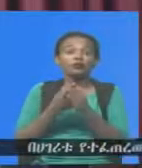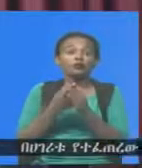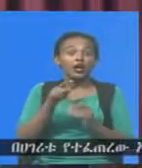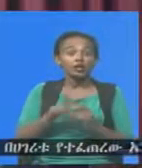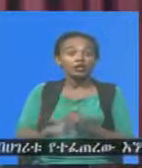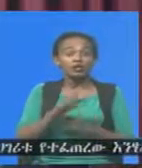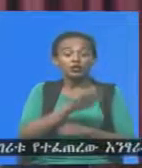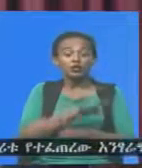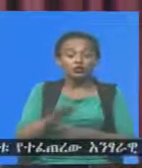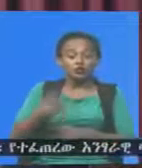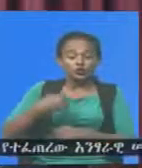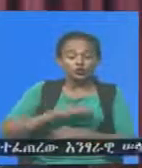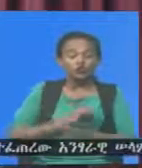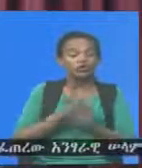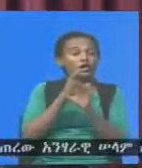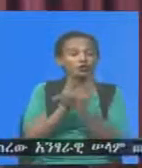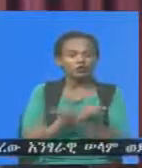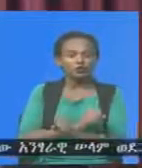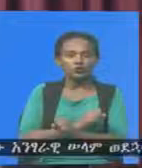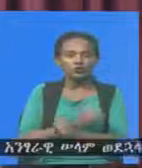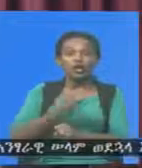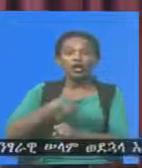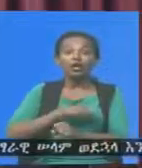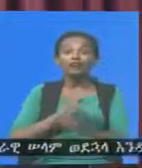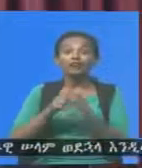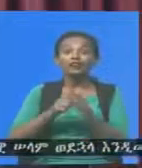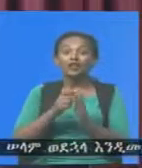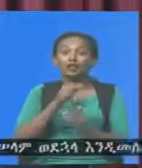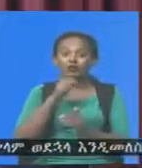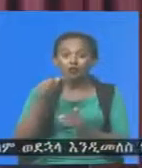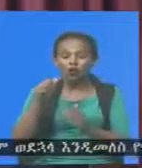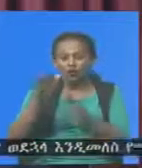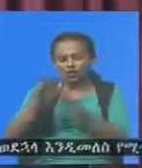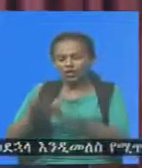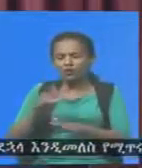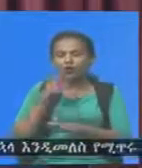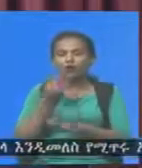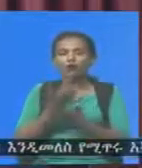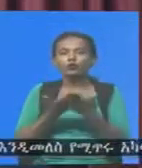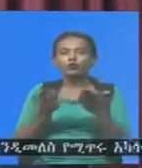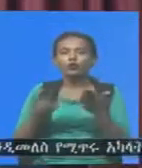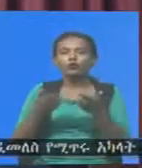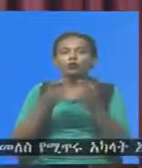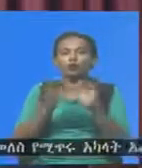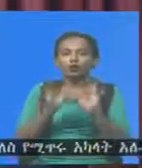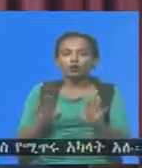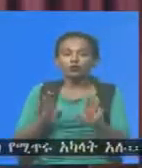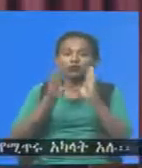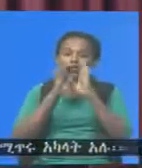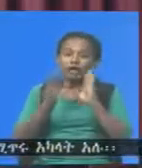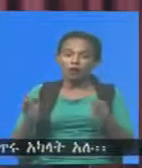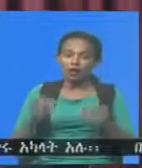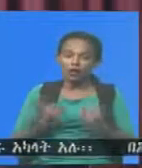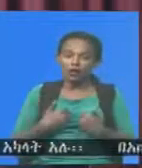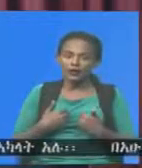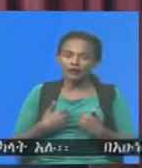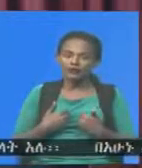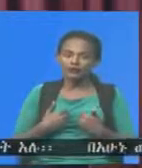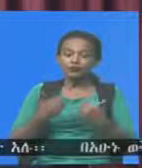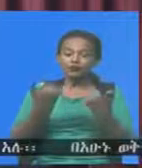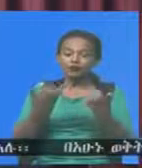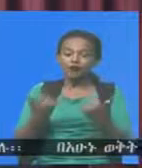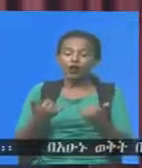ልጆቻችን ስለሚጨርሱት እኛ ሳንጀምረው ይደር የሚባል ጉዳይ መሆን የለበትም። ሰላም ካለ አሁን